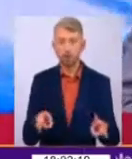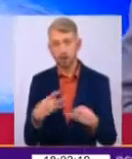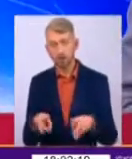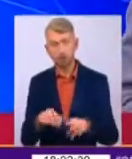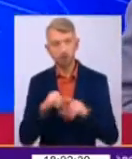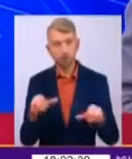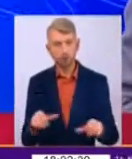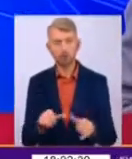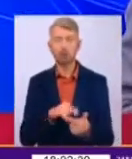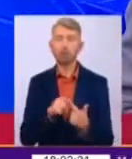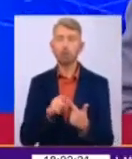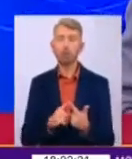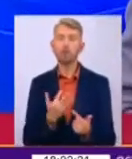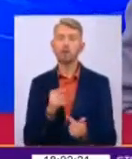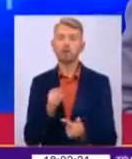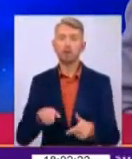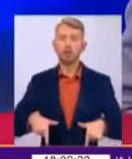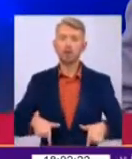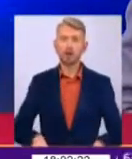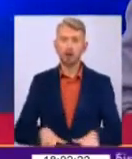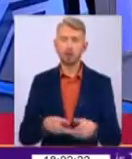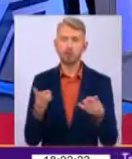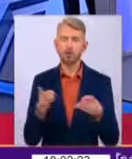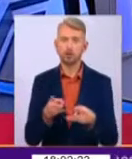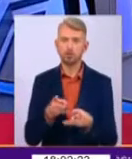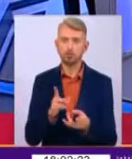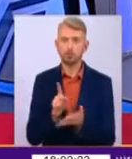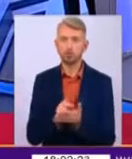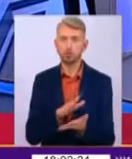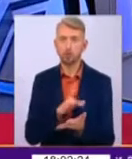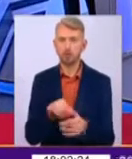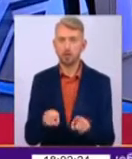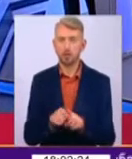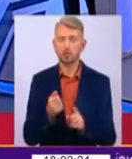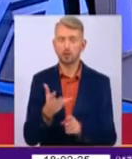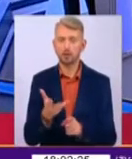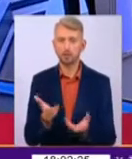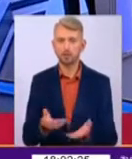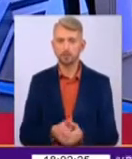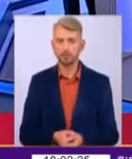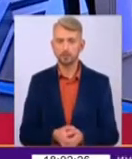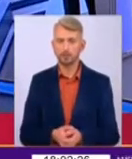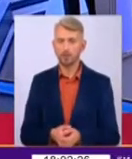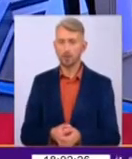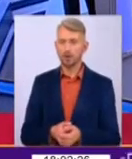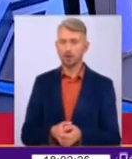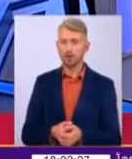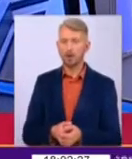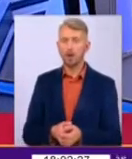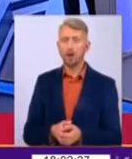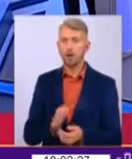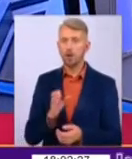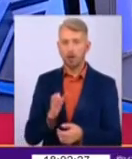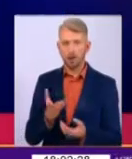дійсно? І, по-друге, скільки там генералів потрібно бути на таку суму, пане Юрію? Ну, суму ми генералів